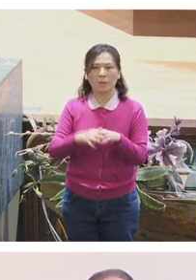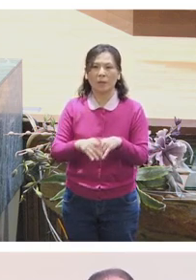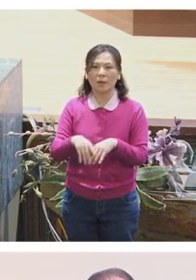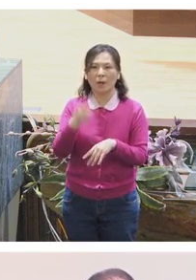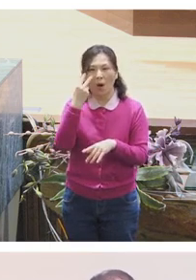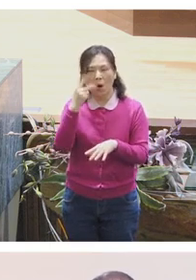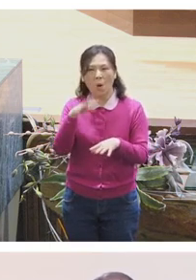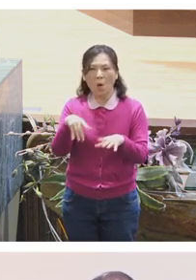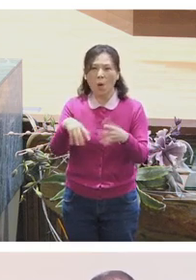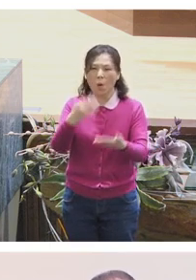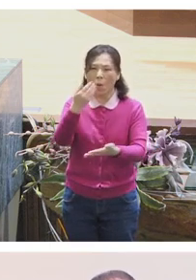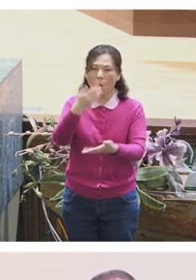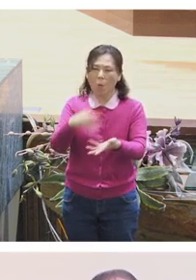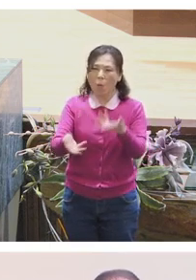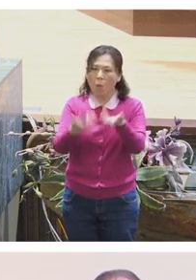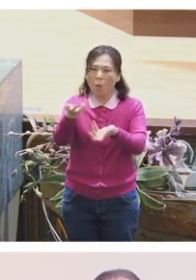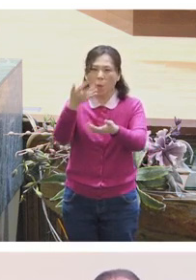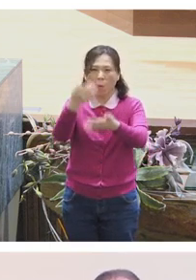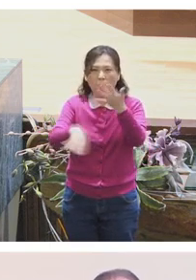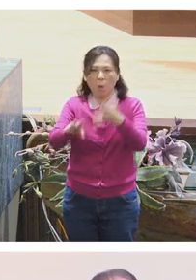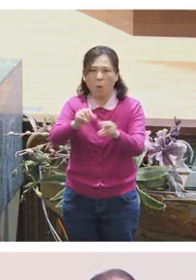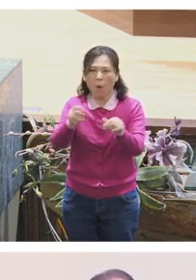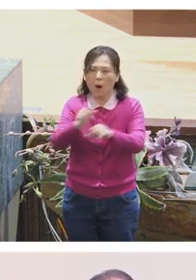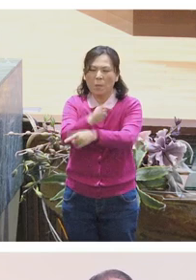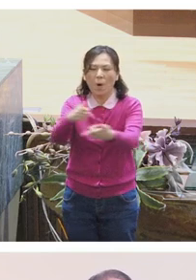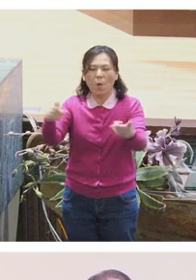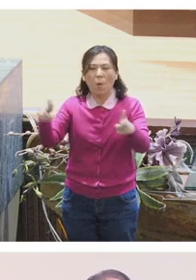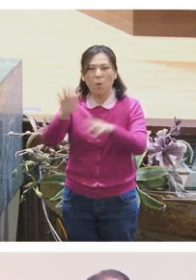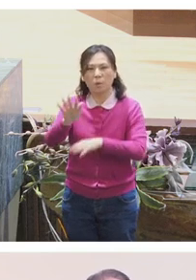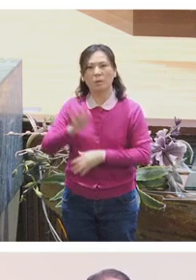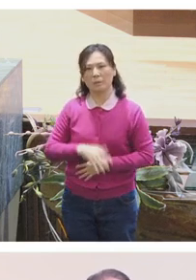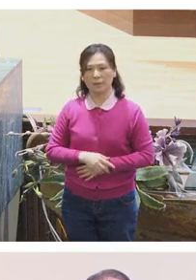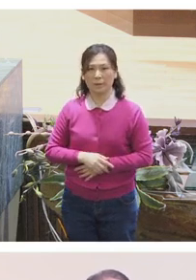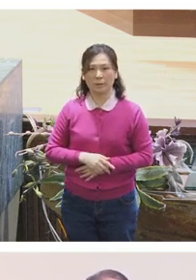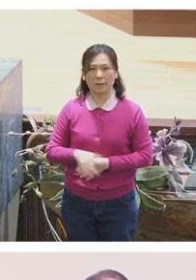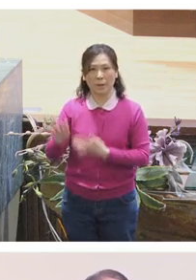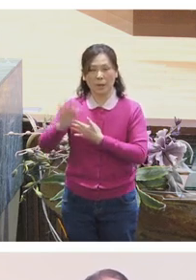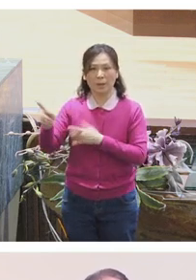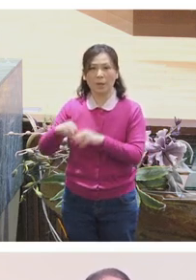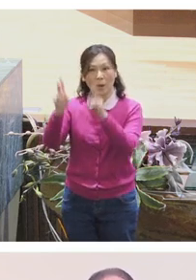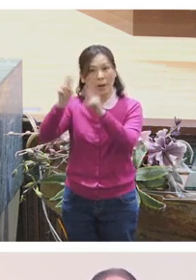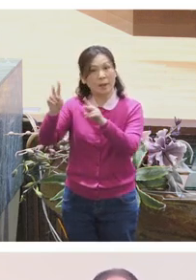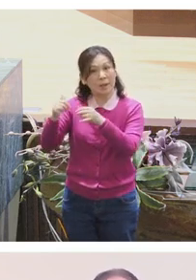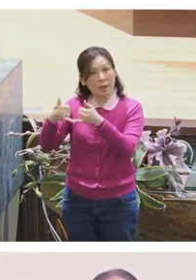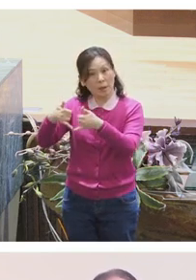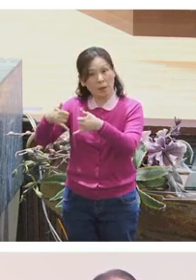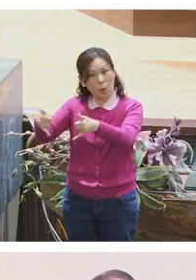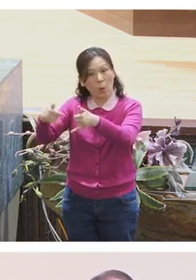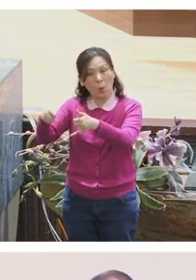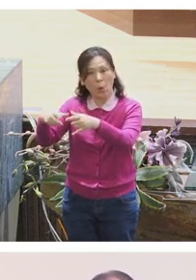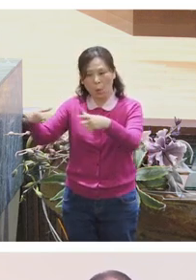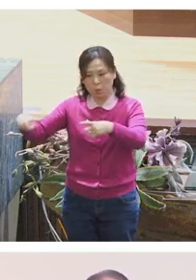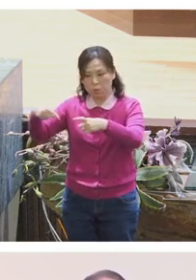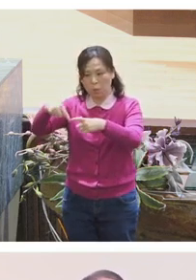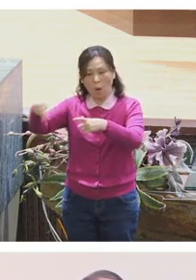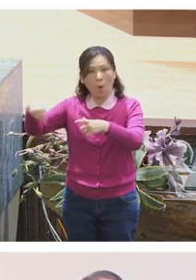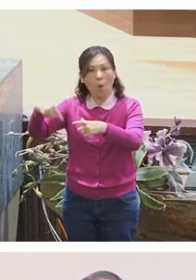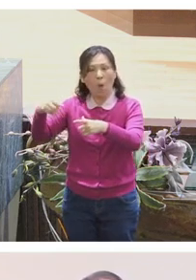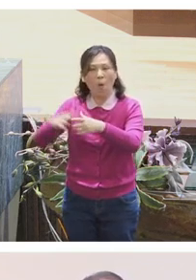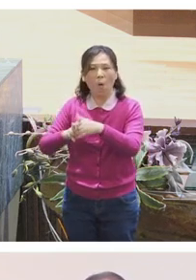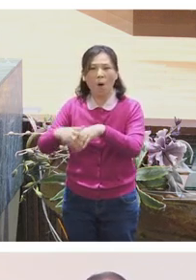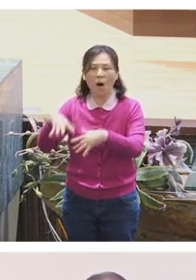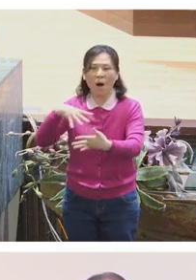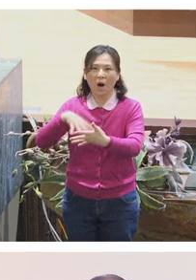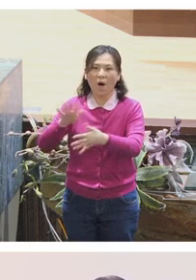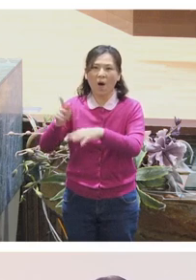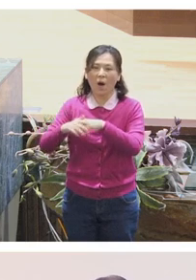渣，有转炉石，然后我们另外一个电路炼钢的，我们一般知道的就有还原